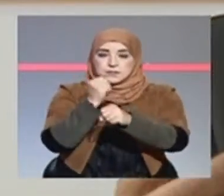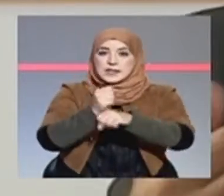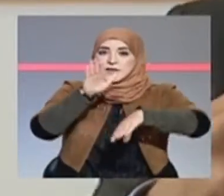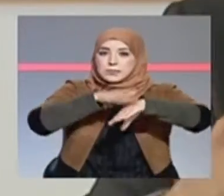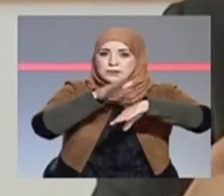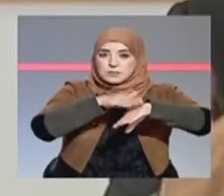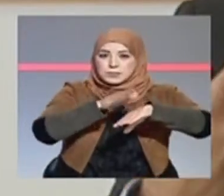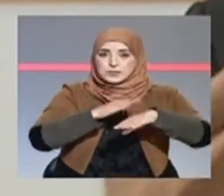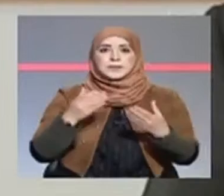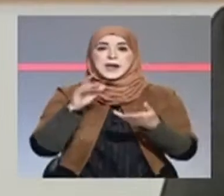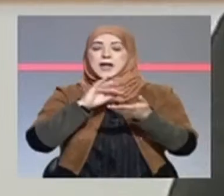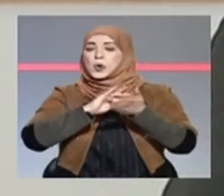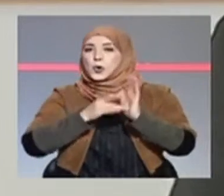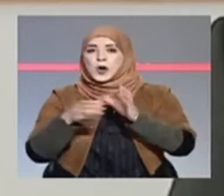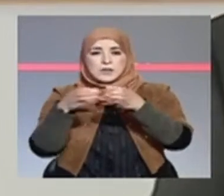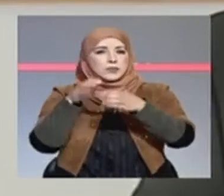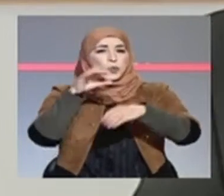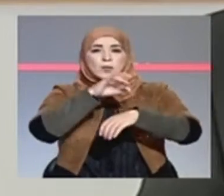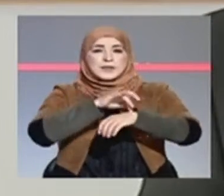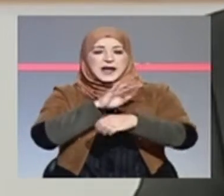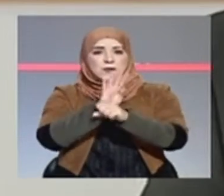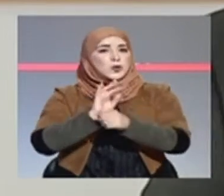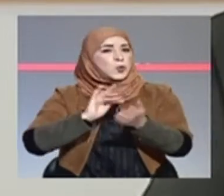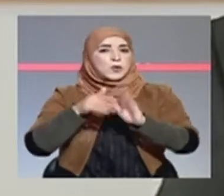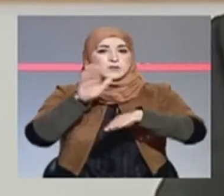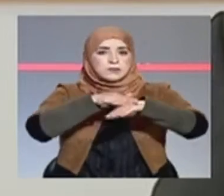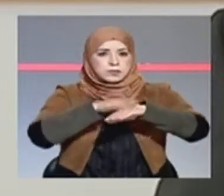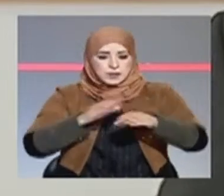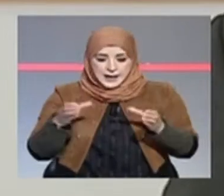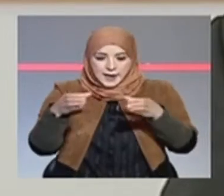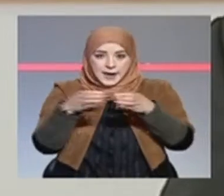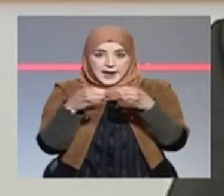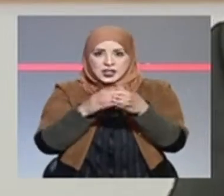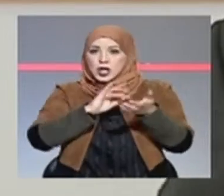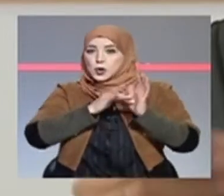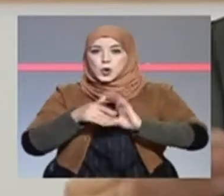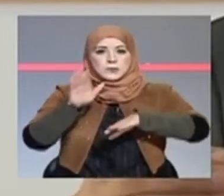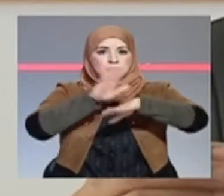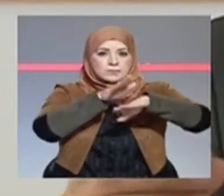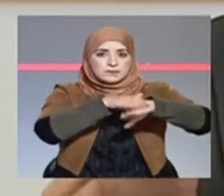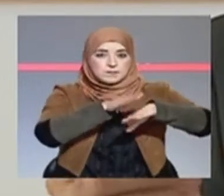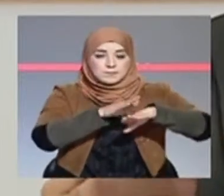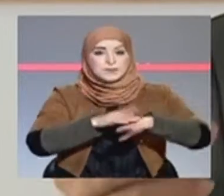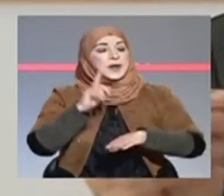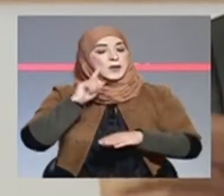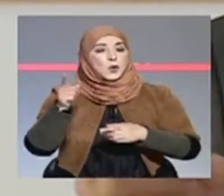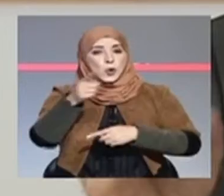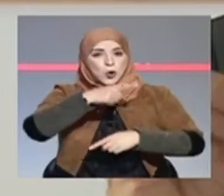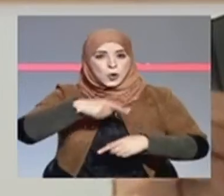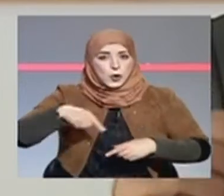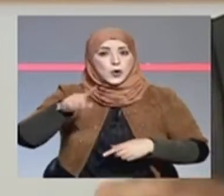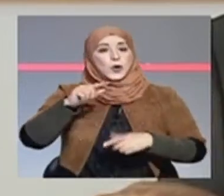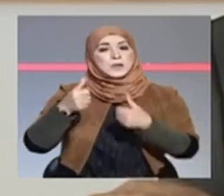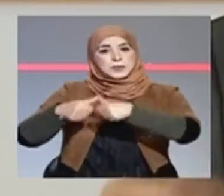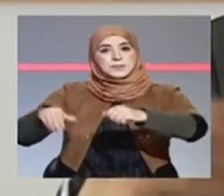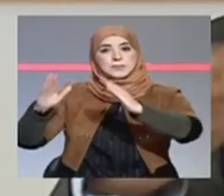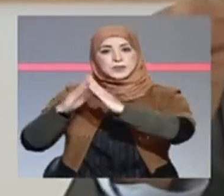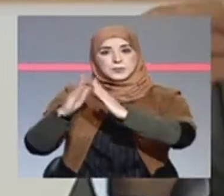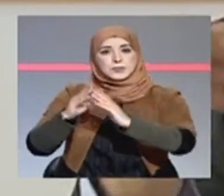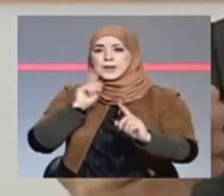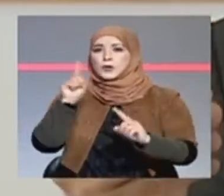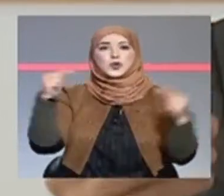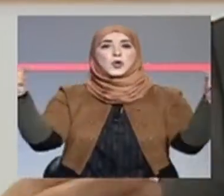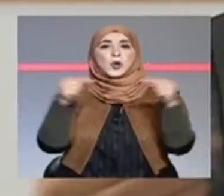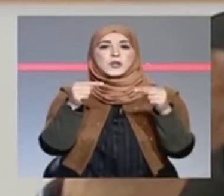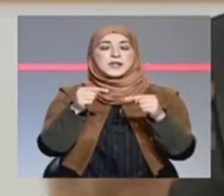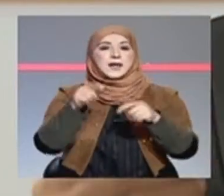للخدمه في الفيروس قاعدين ينبهوا لاجتماعات اللجنه العلميه لكل دور حول وبين اه التفكير ما هو الع بيتر اه